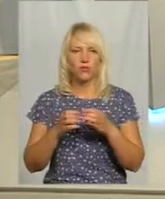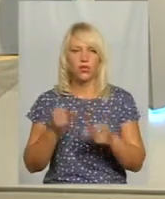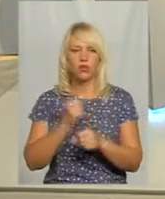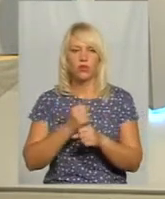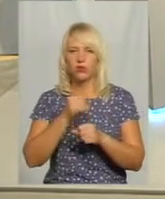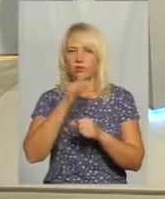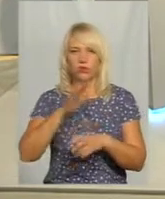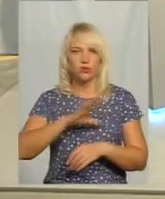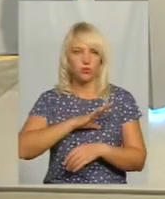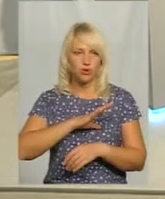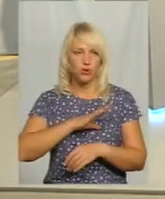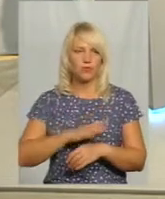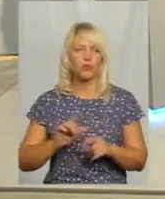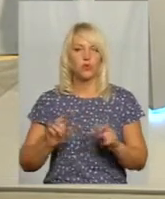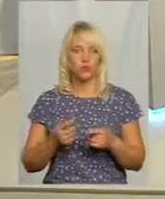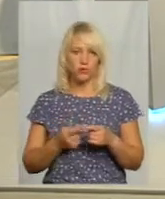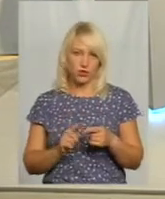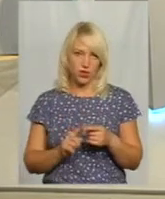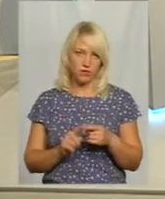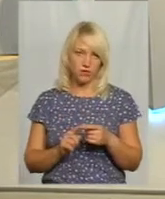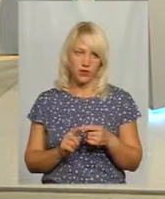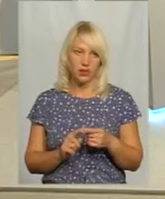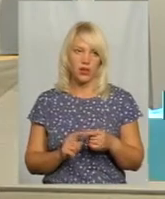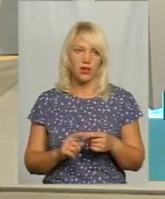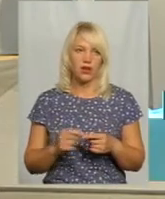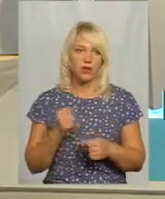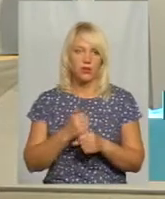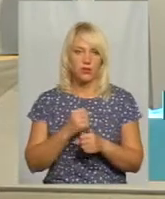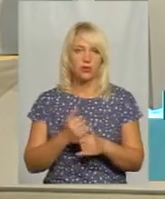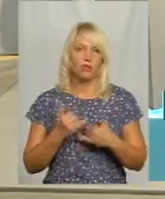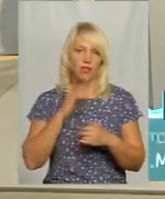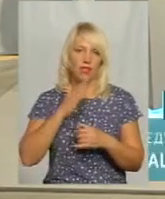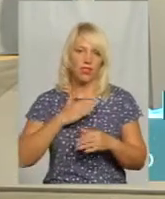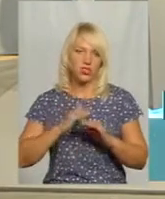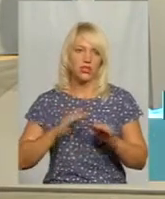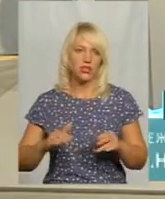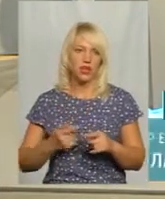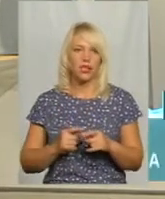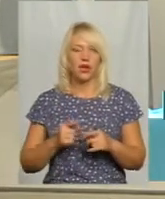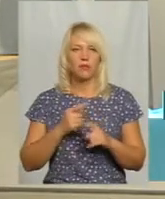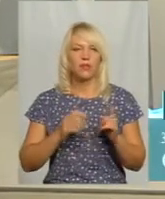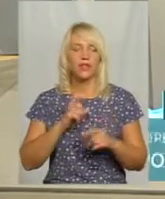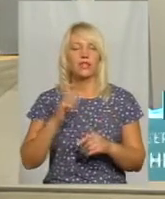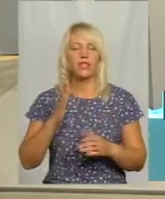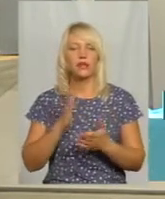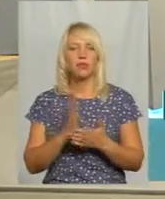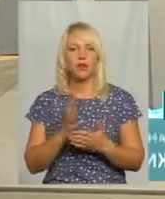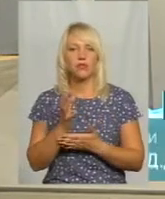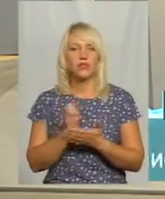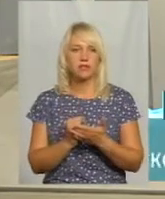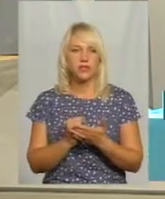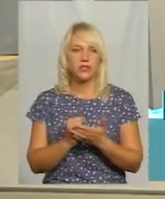не може. Так. Тому ось це, напевно, працює на наших дітей. Пані Тетяно, буквально півхвилинки ще маємо, дуже